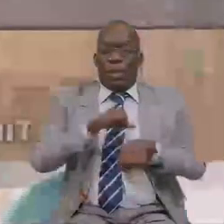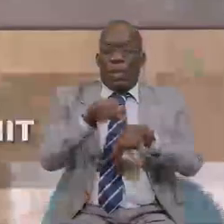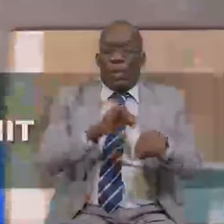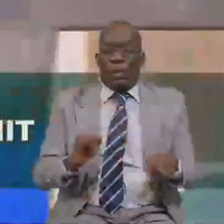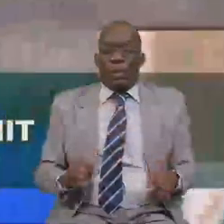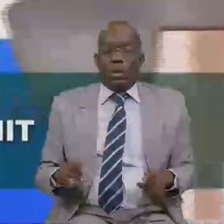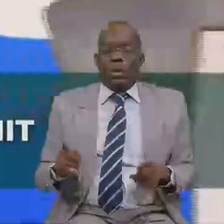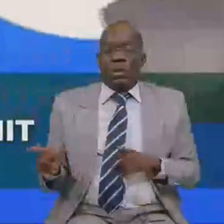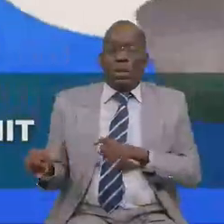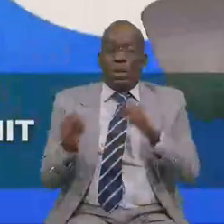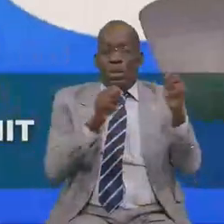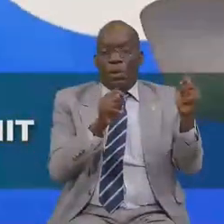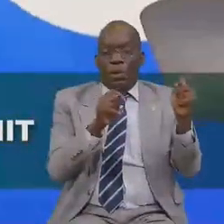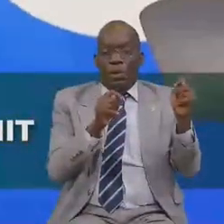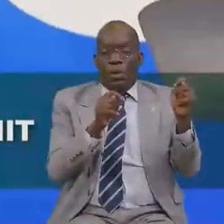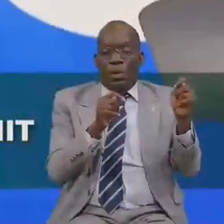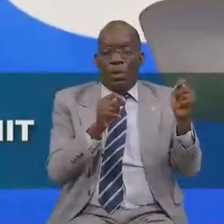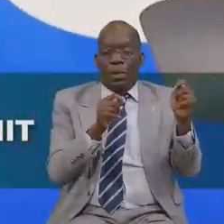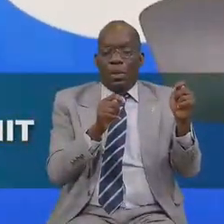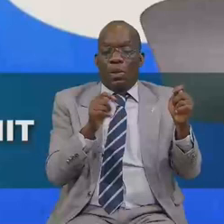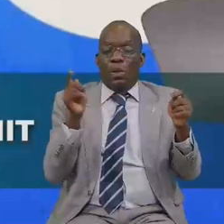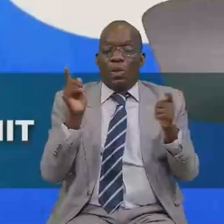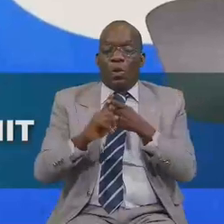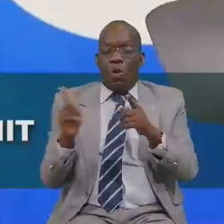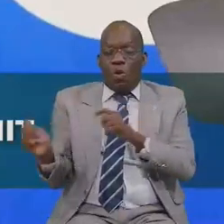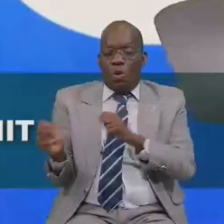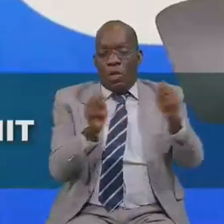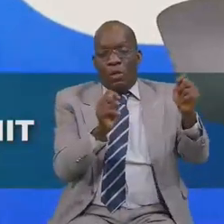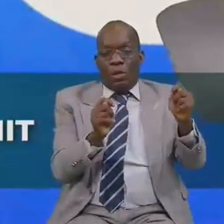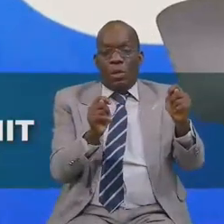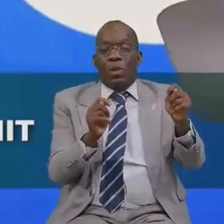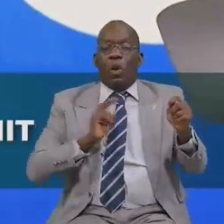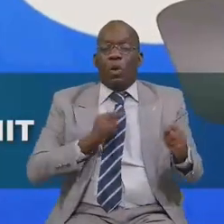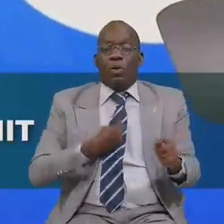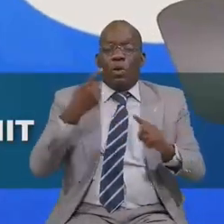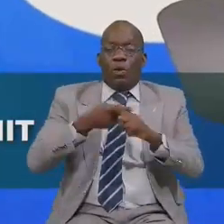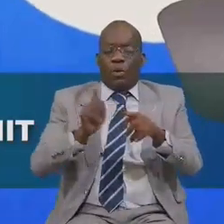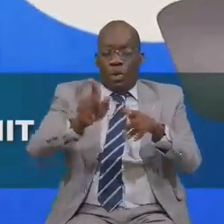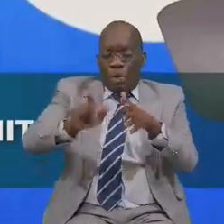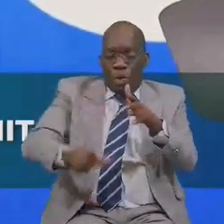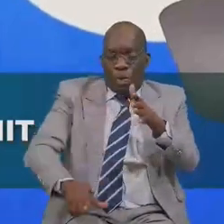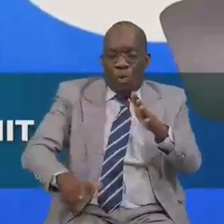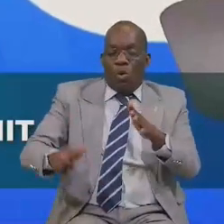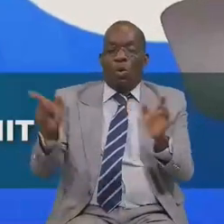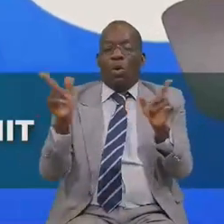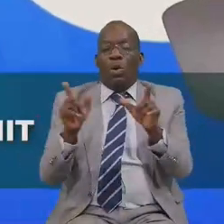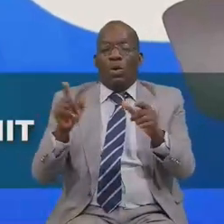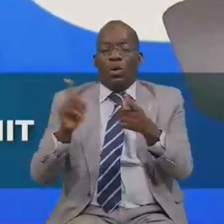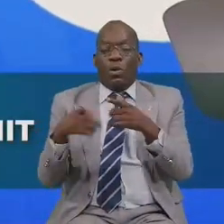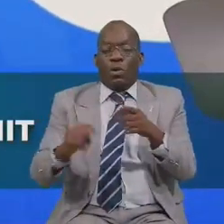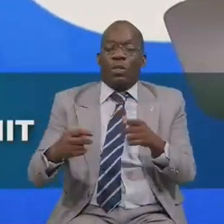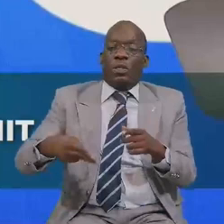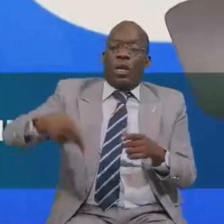Le transport, nous transporter du niveau bas où nous sommes au niveau plus élevé,